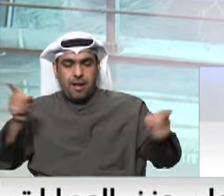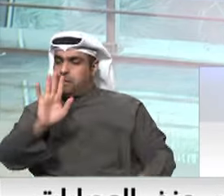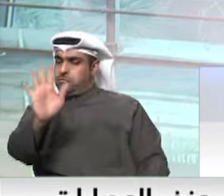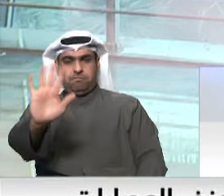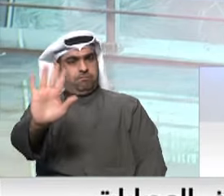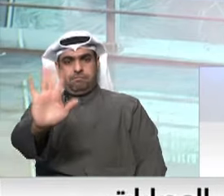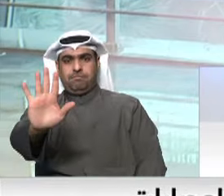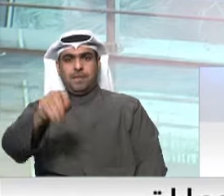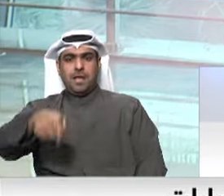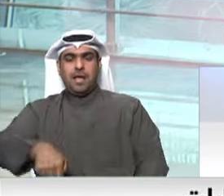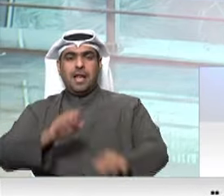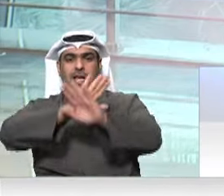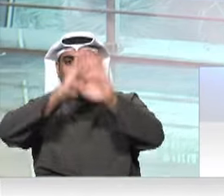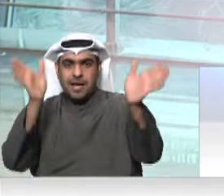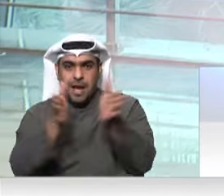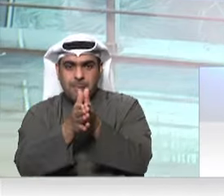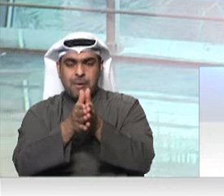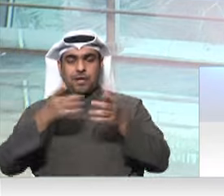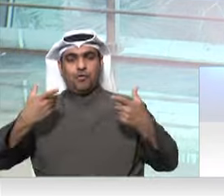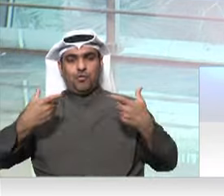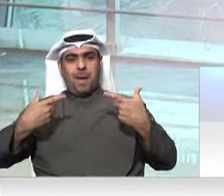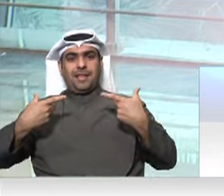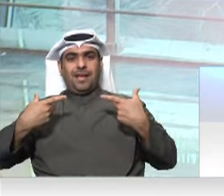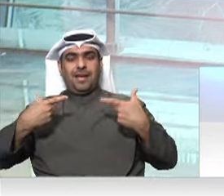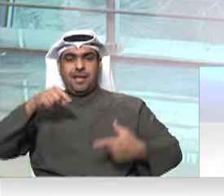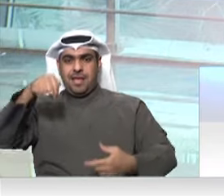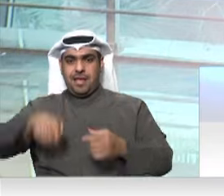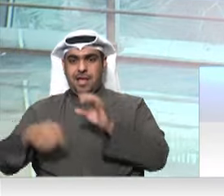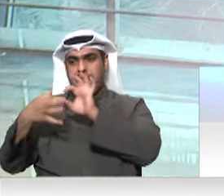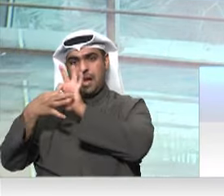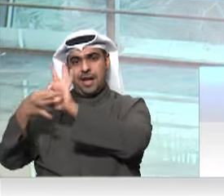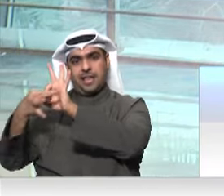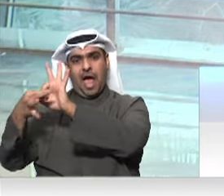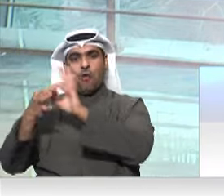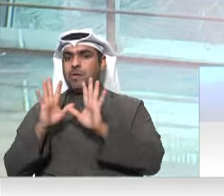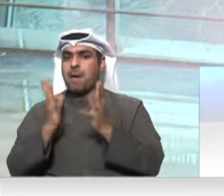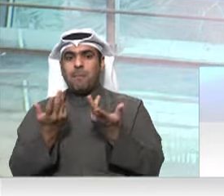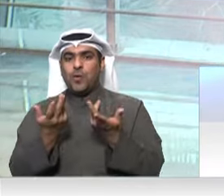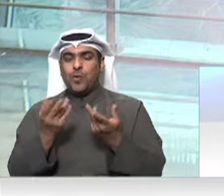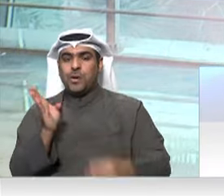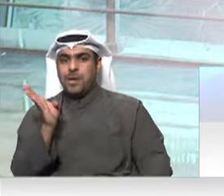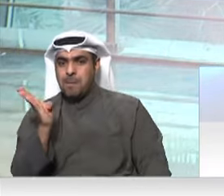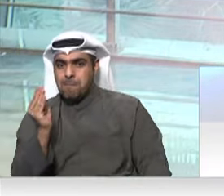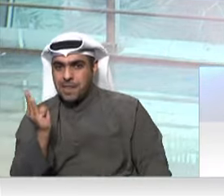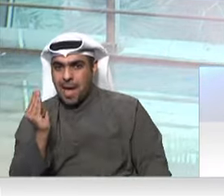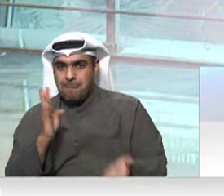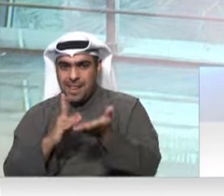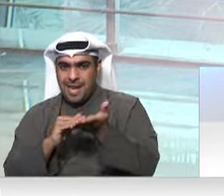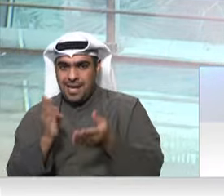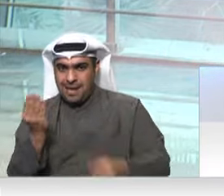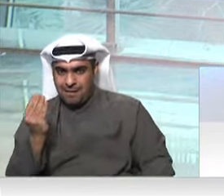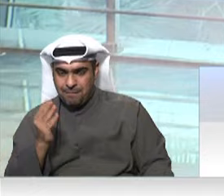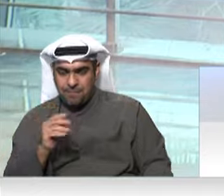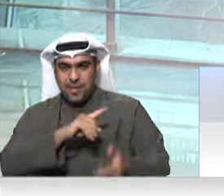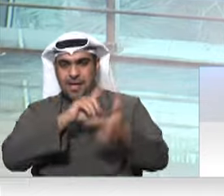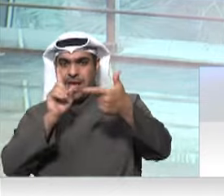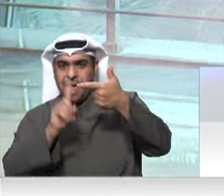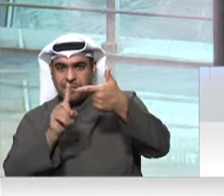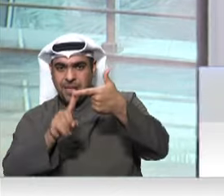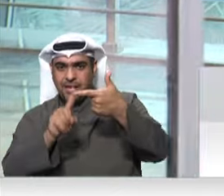الكويتية، والتنسيق أيضا مع الهيئة العامة للمعلومات المدنية، بتدشين هذا المركز اللي يوفر